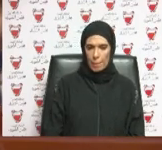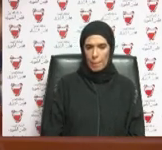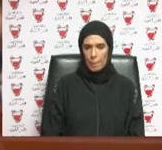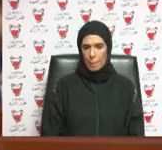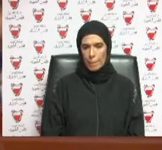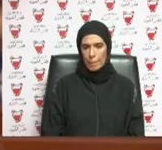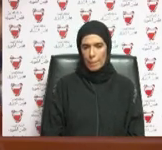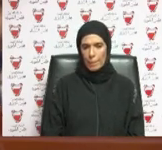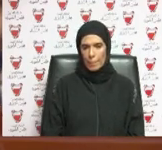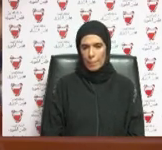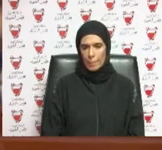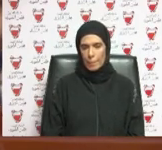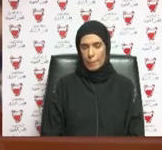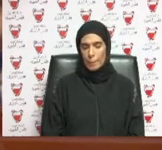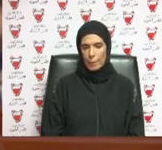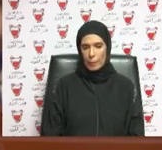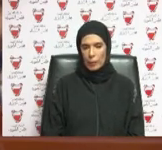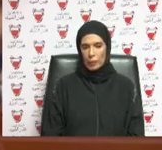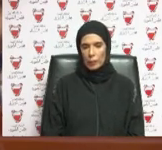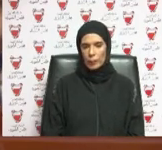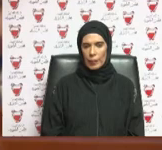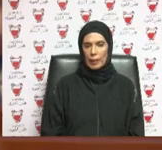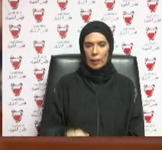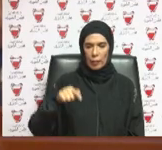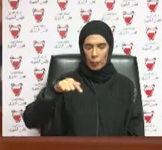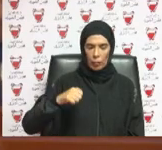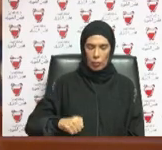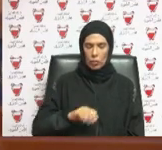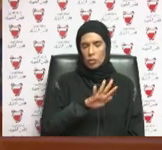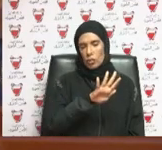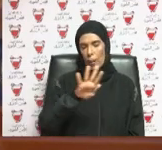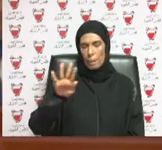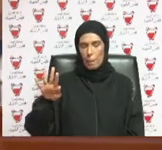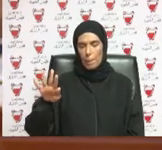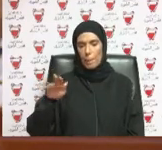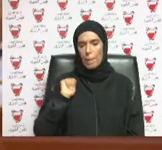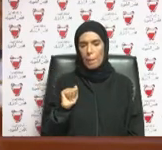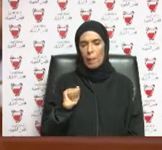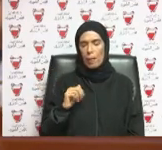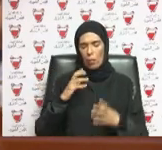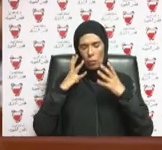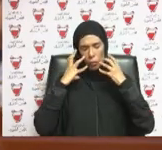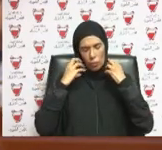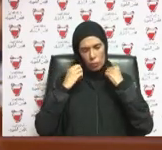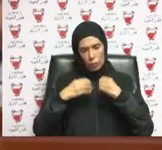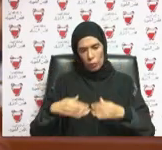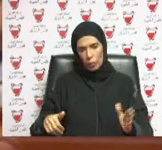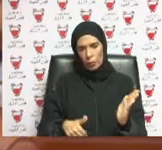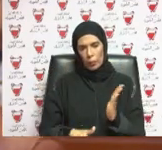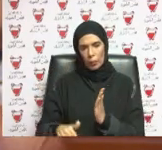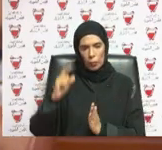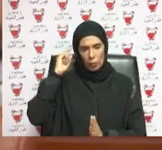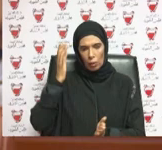سيدي الرئيس، إن مملكة البحرين وشعبها فقدت قائدا